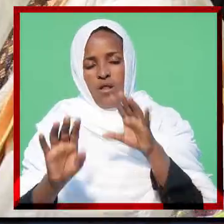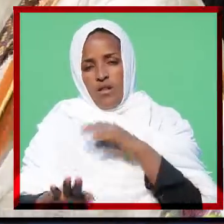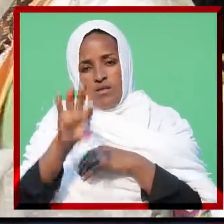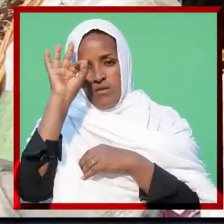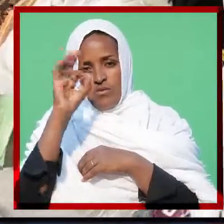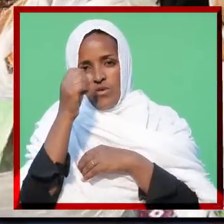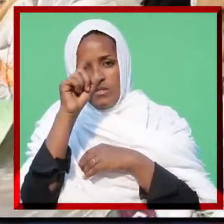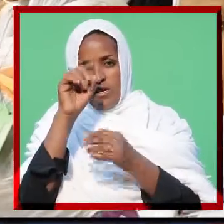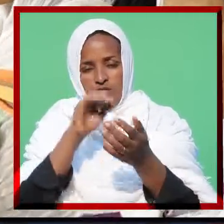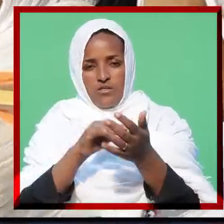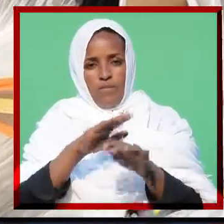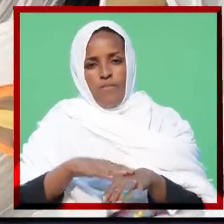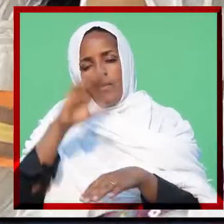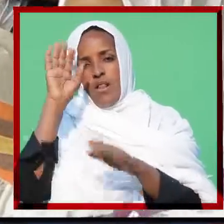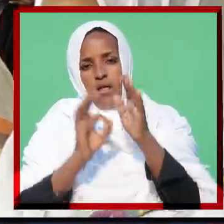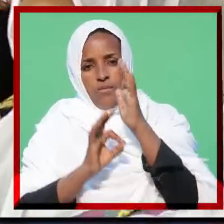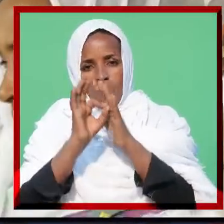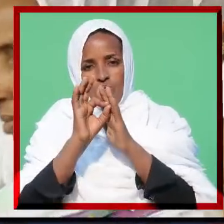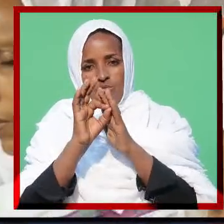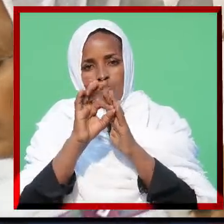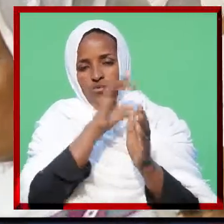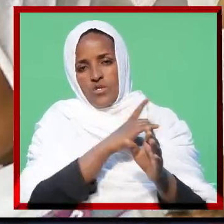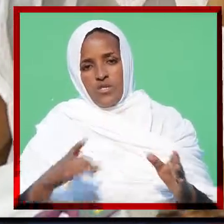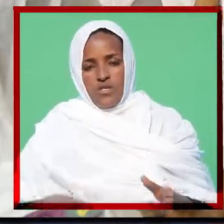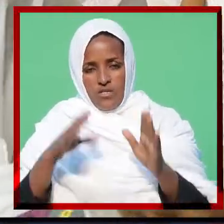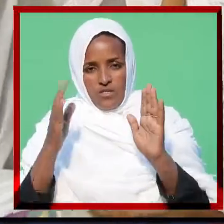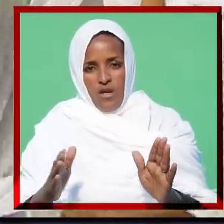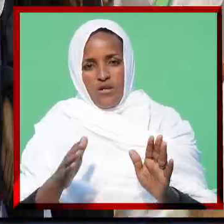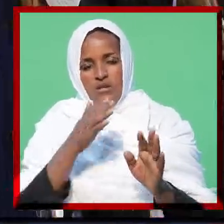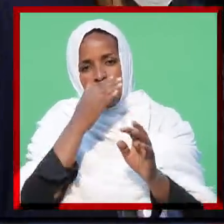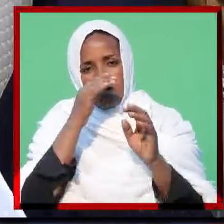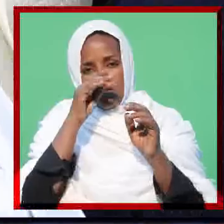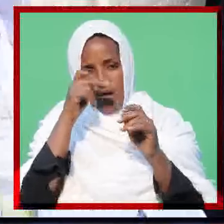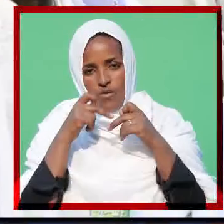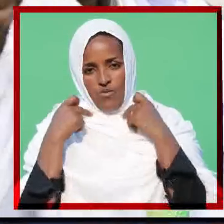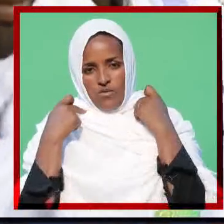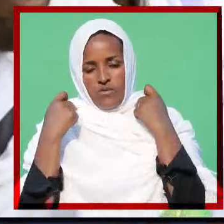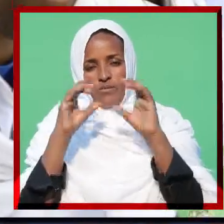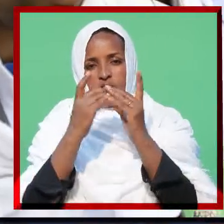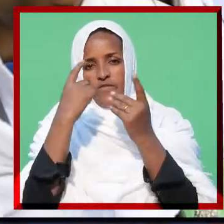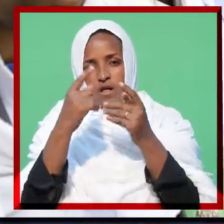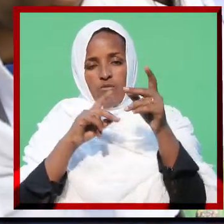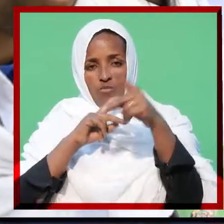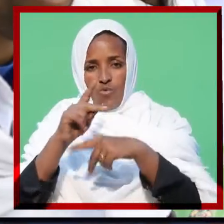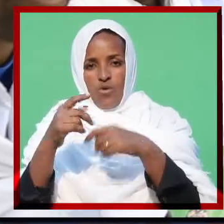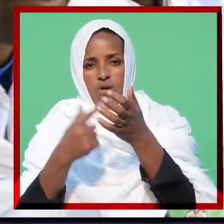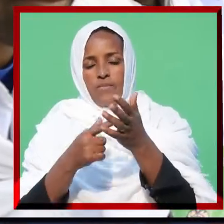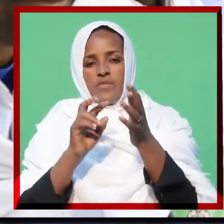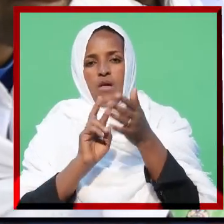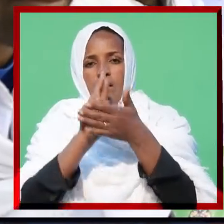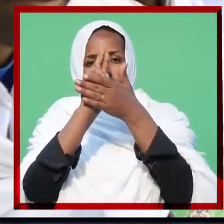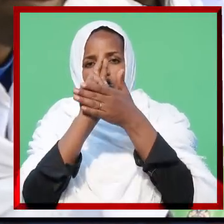ለተገኙ ከ11000 በላይ ለሚቆጠሩ ምዕመናንና ምዕመናት ዲያቆን ብርሃኑ አድማስ በክፍል አንድ መርሃ ግብራችን